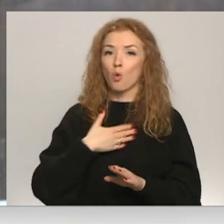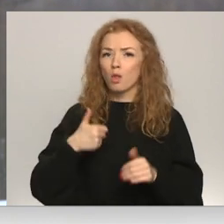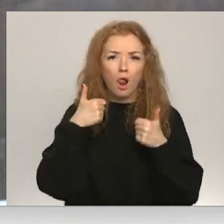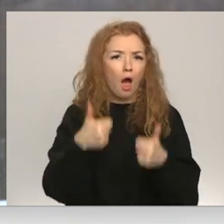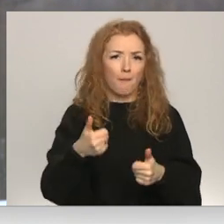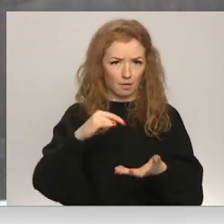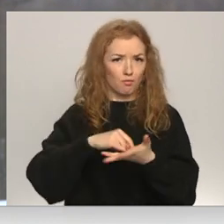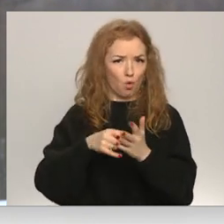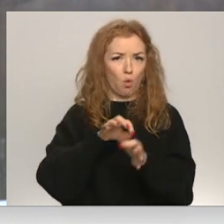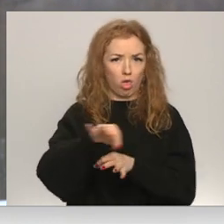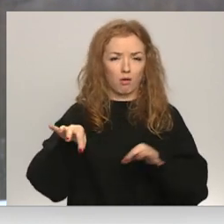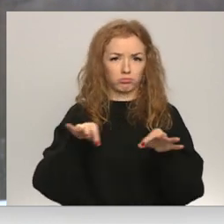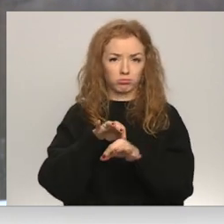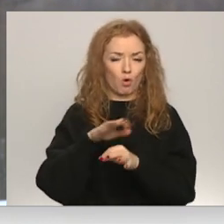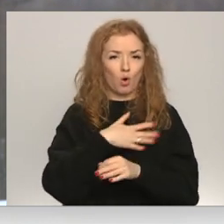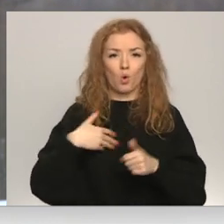uzprojektēti, ar labām